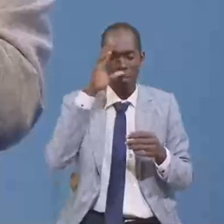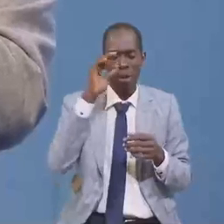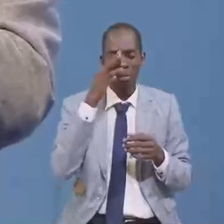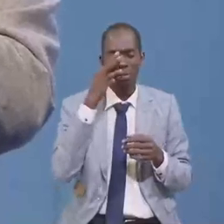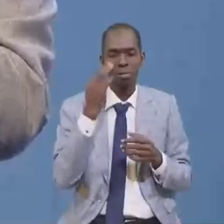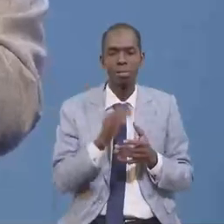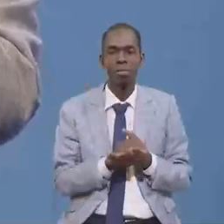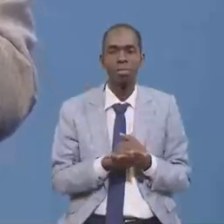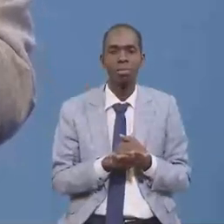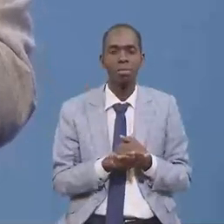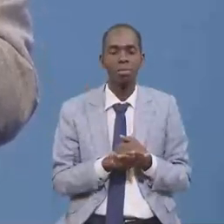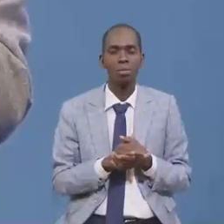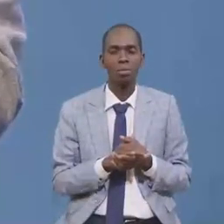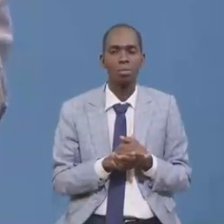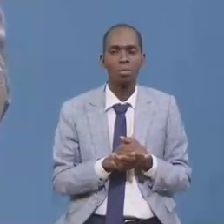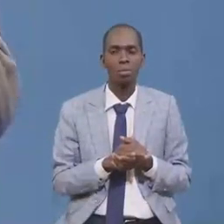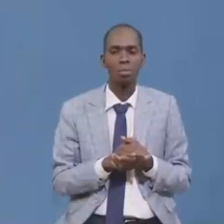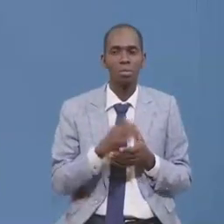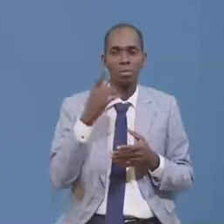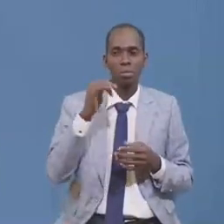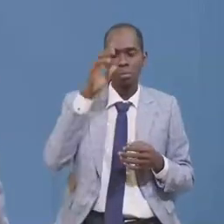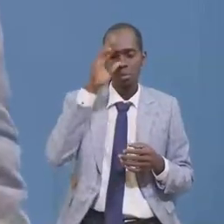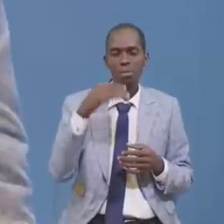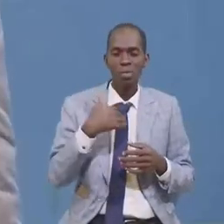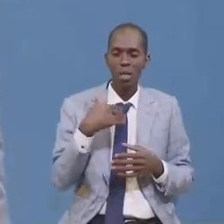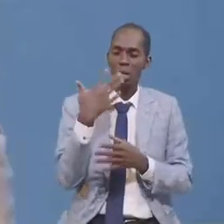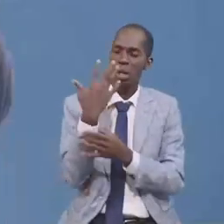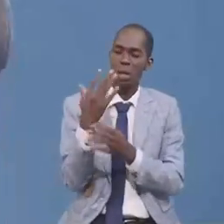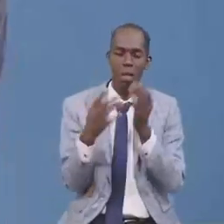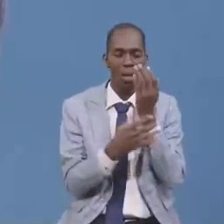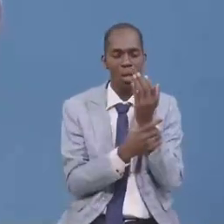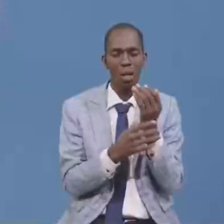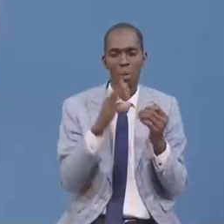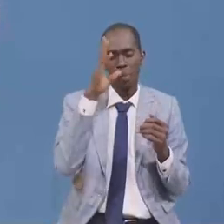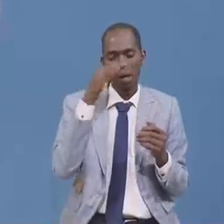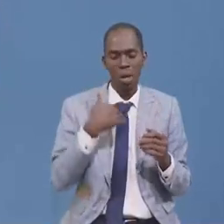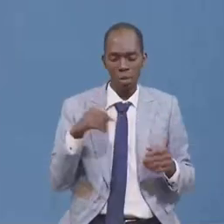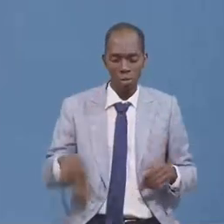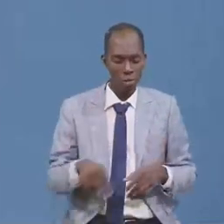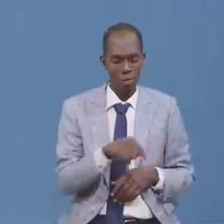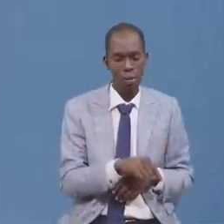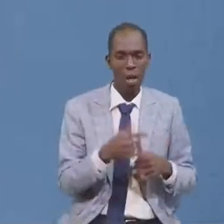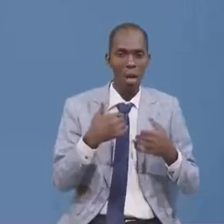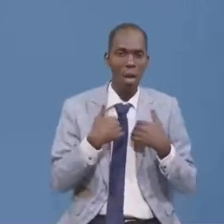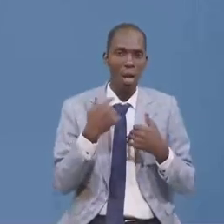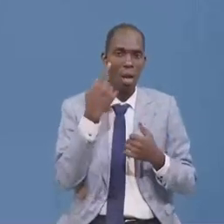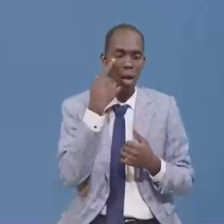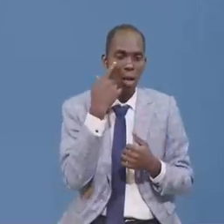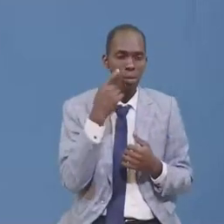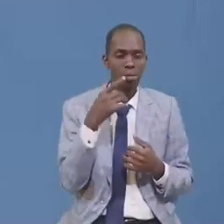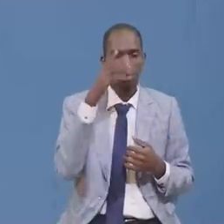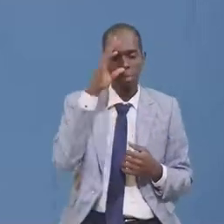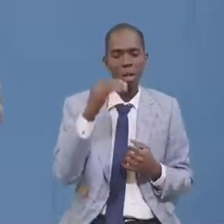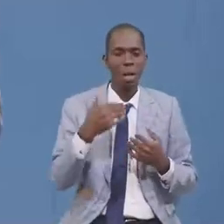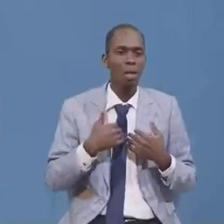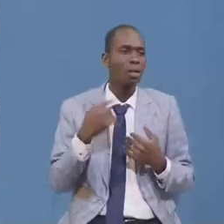Nous avons les mains, nous avons les pieds, nous avons les yeux, nous avons les oreilles,